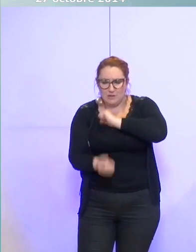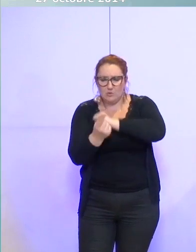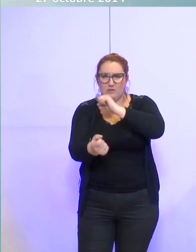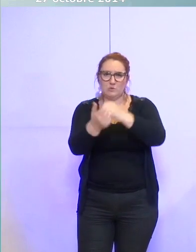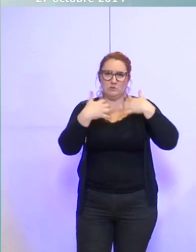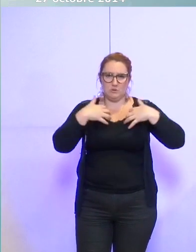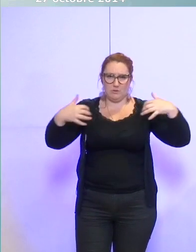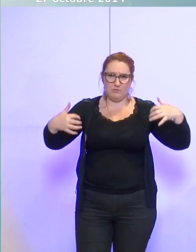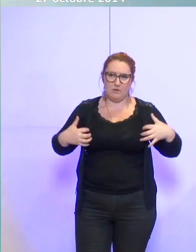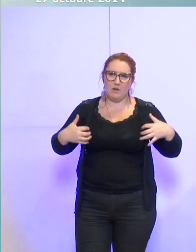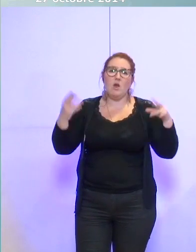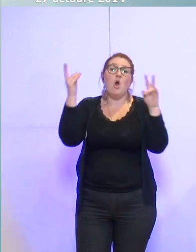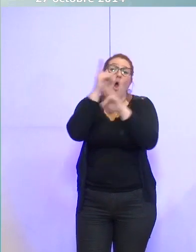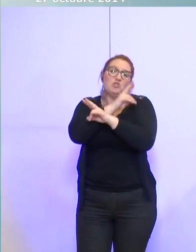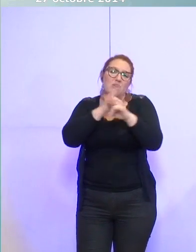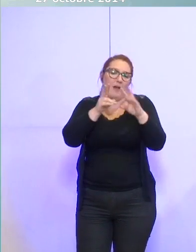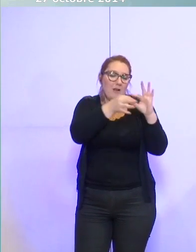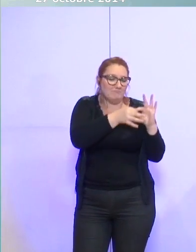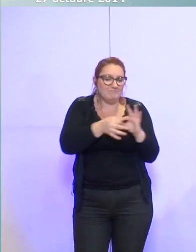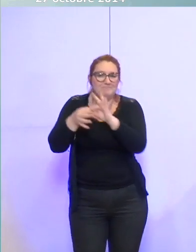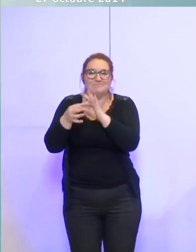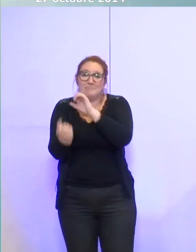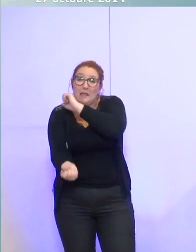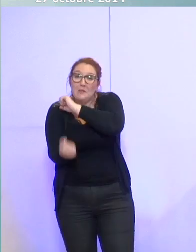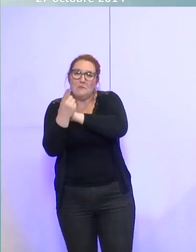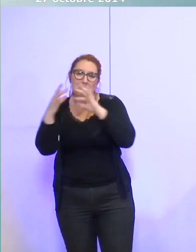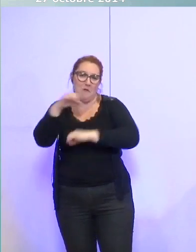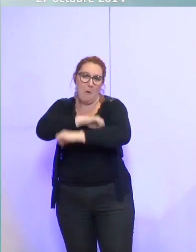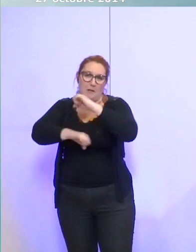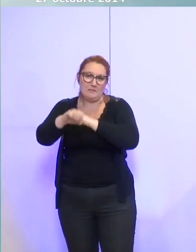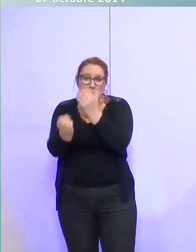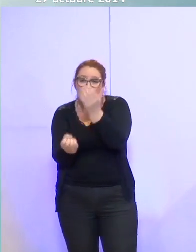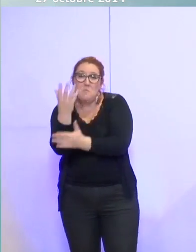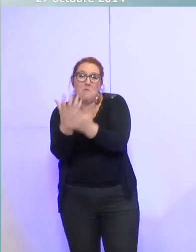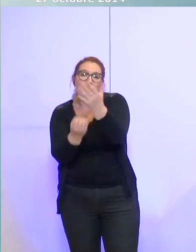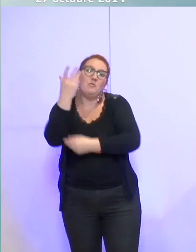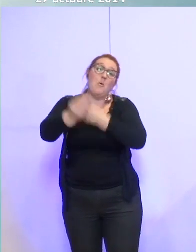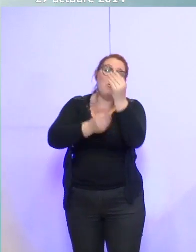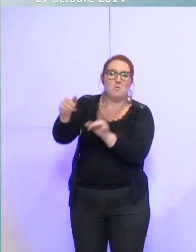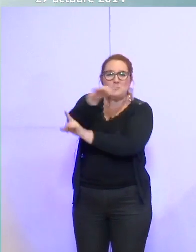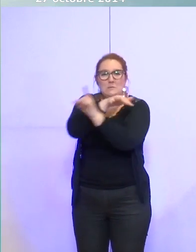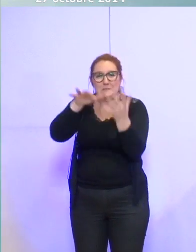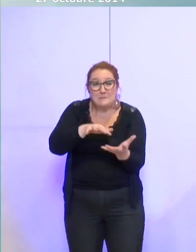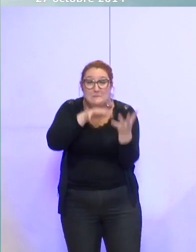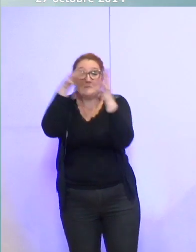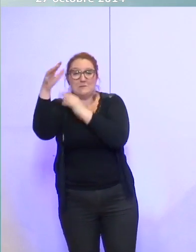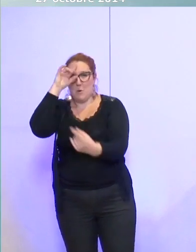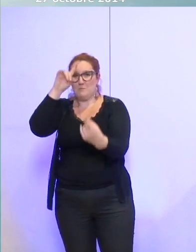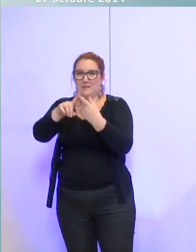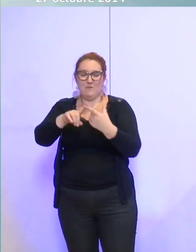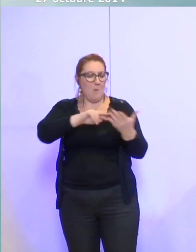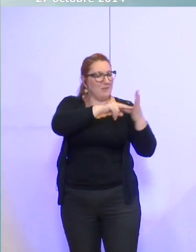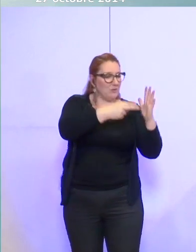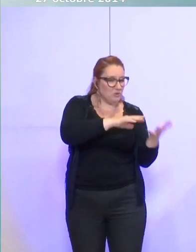accompagnées par des innovations organisationnelles et ou sociales, sociétales, pour assurer la pérennité de